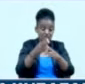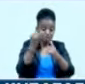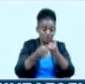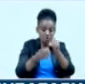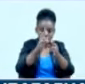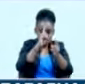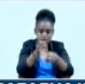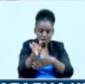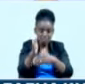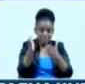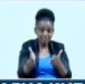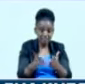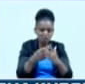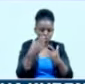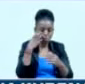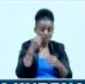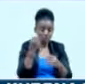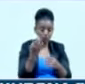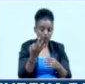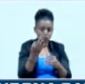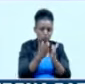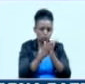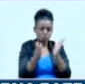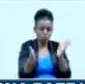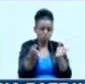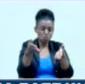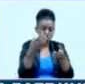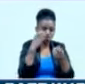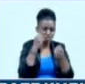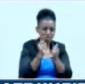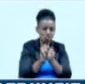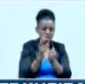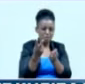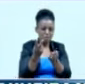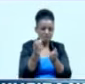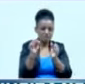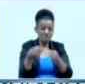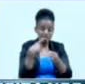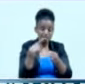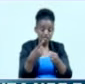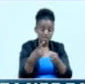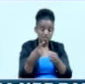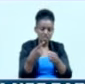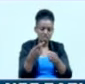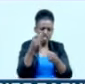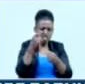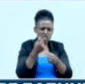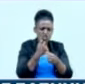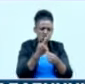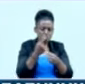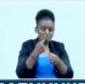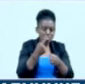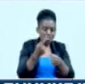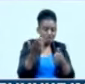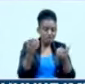nyakuba minister muri iki gihe guhera mu kwezi kwa gatatu kugeza uku kwa 12 turimo twavuga ko ari irihe somo